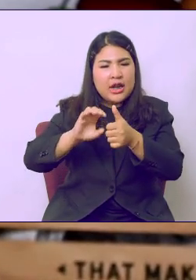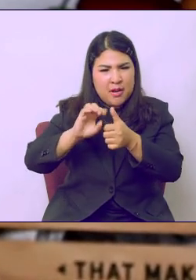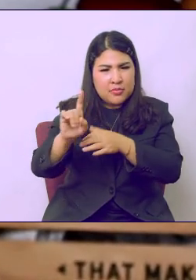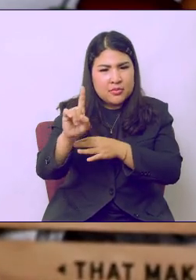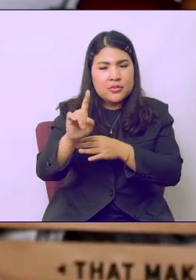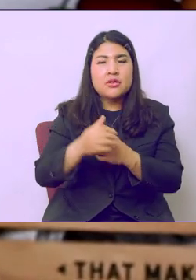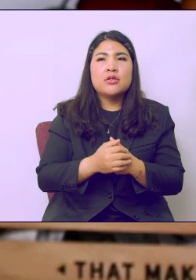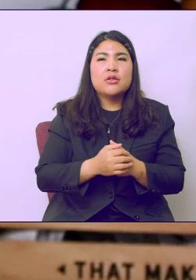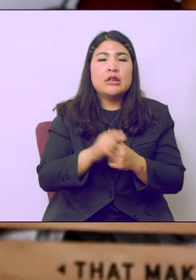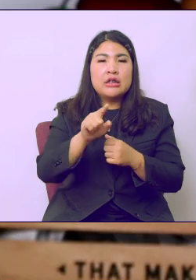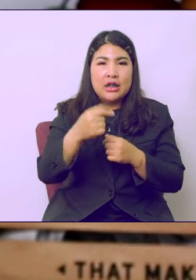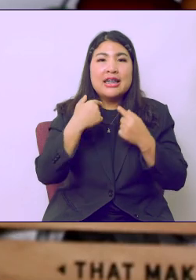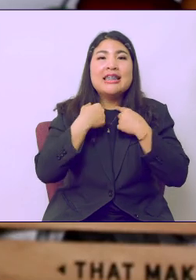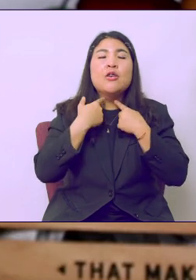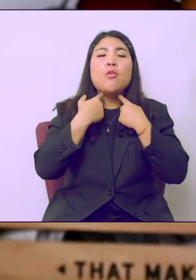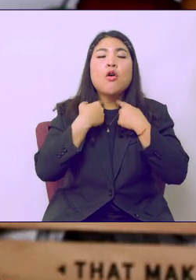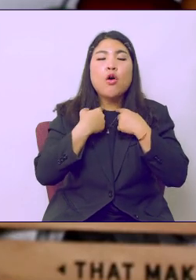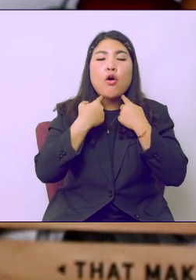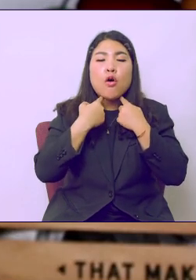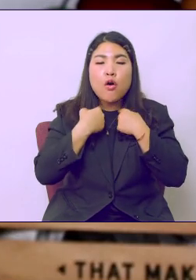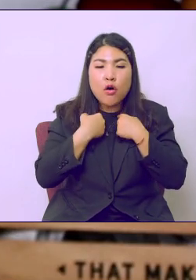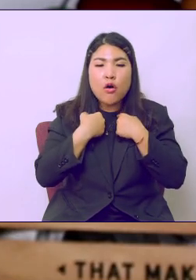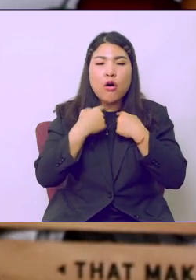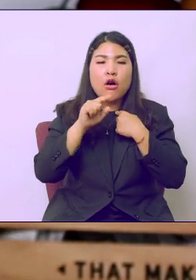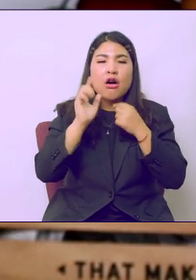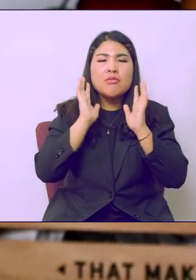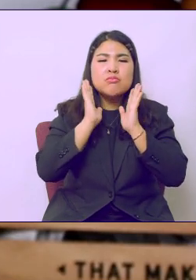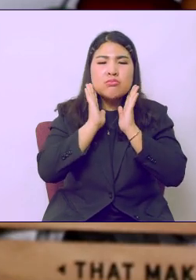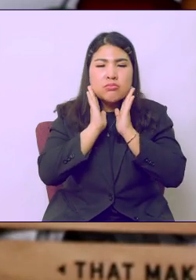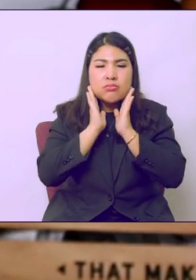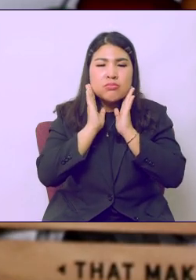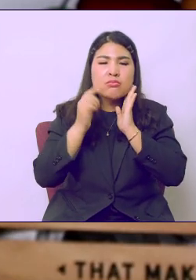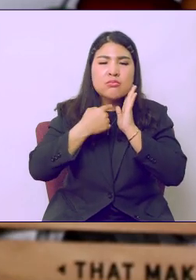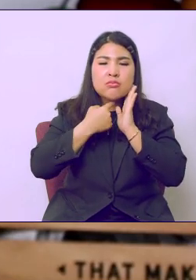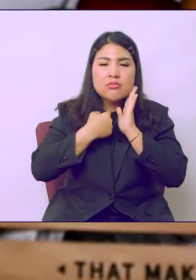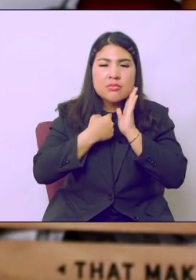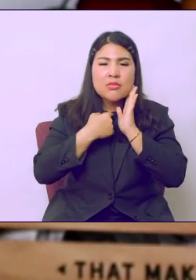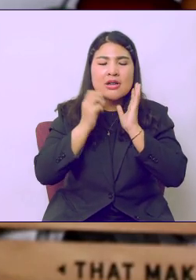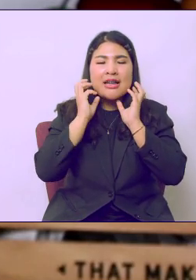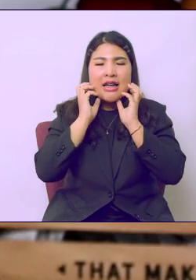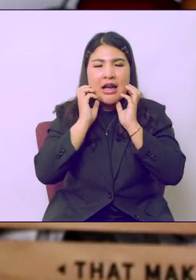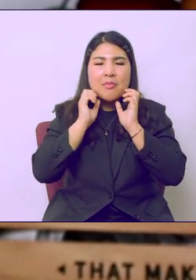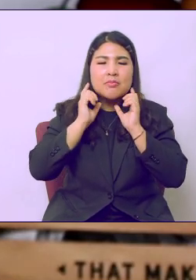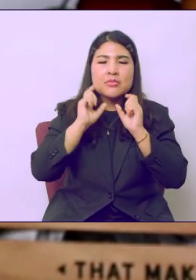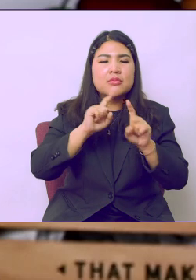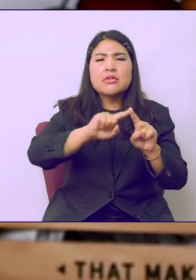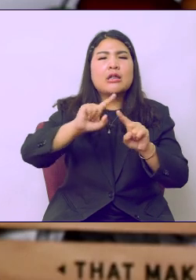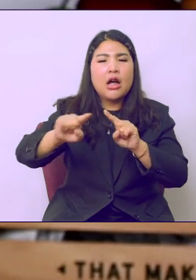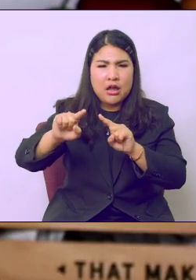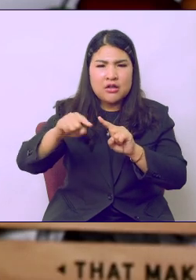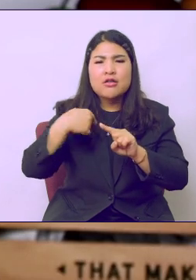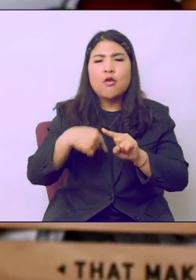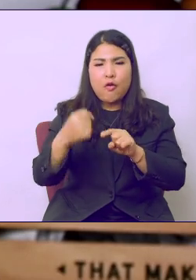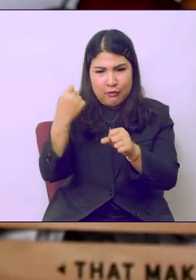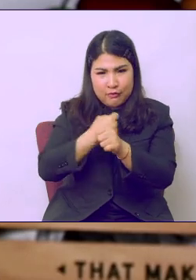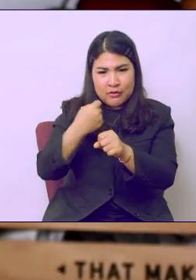ต้องเน้นเรื่องของกล้ามเนื้อคอของเรากับกับกับกับเชิงไอ้ไอ้อะไรนะการของอาการของเราเนี่ยมาก